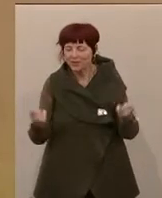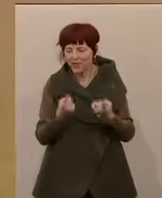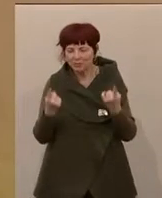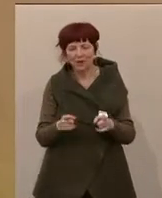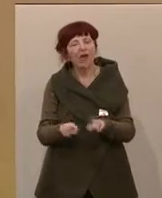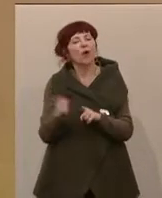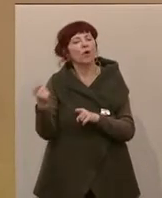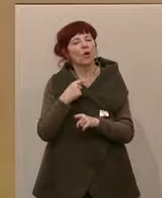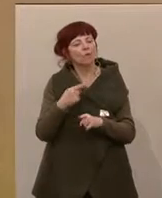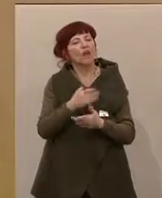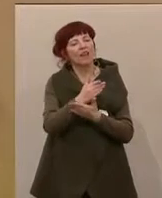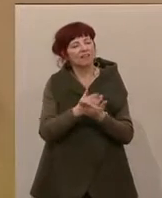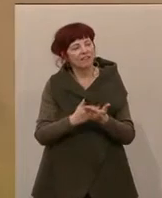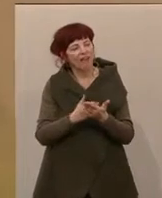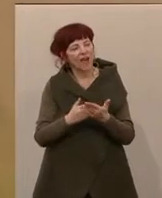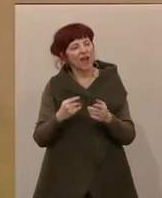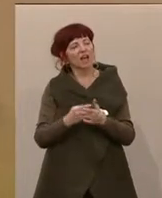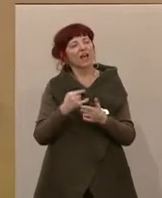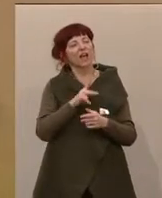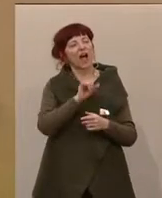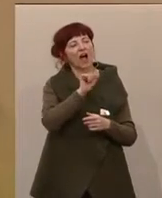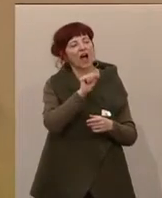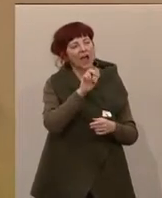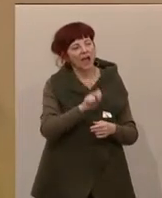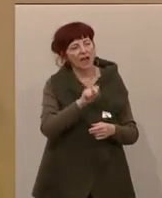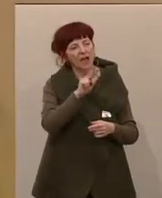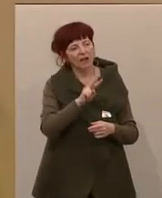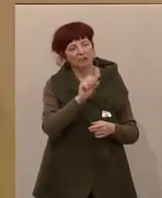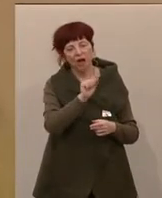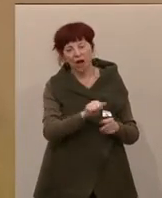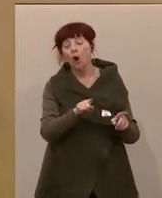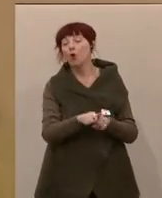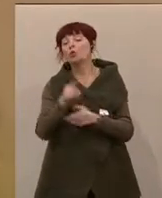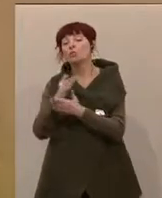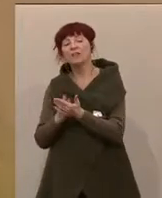in die Versicherungsanstalt der öffentlich Bediensteten und der Eisenbahner. Das ist die Wahrheit.